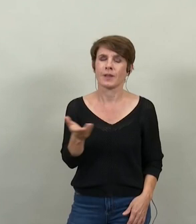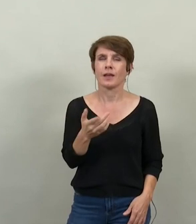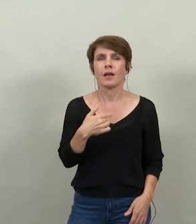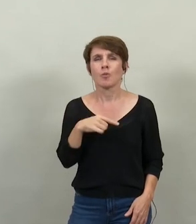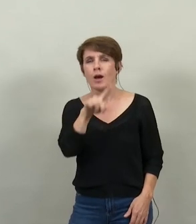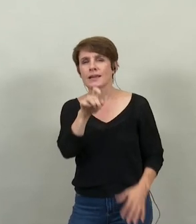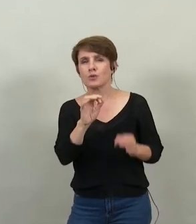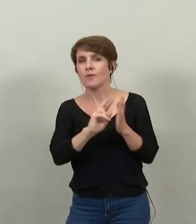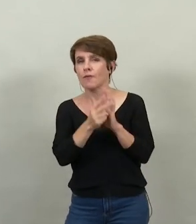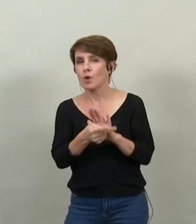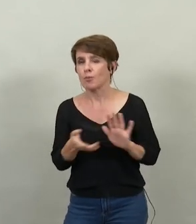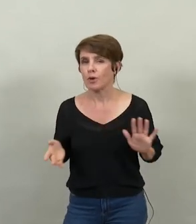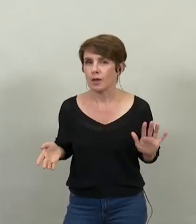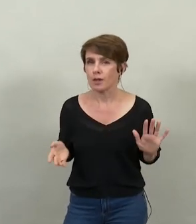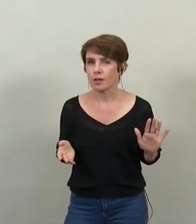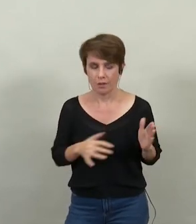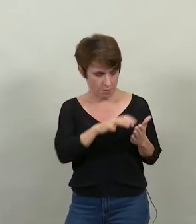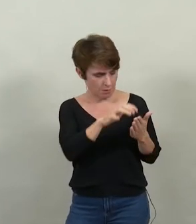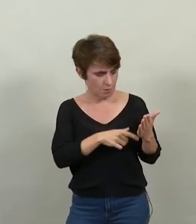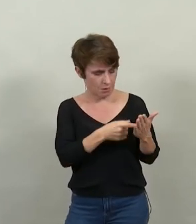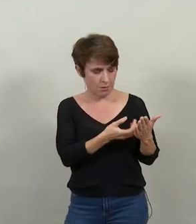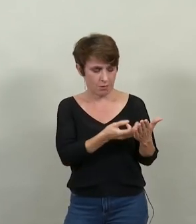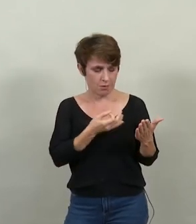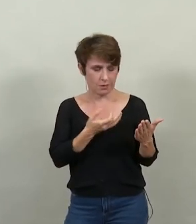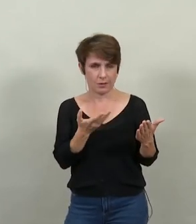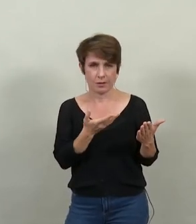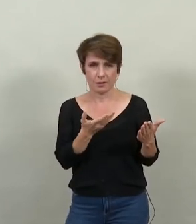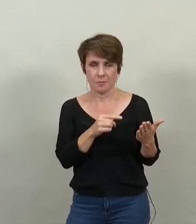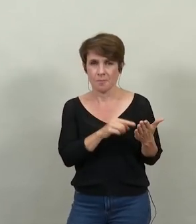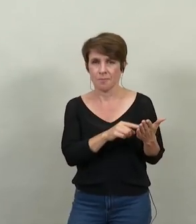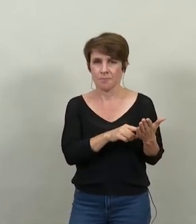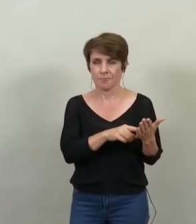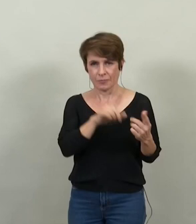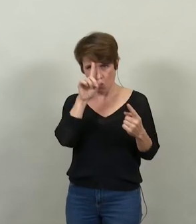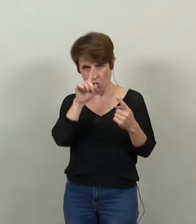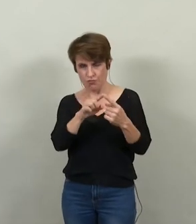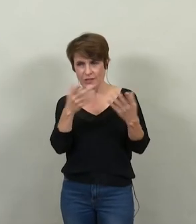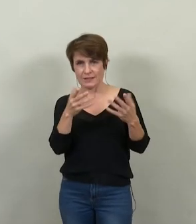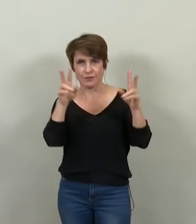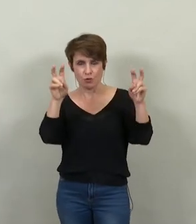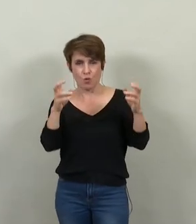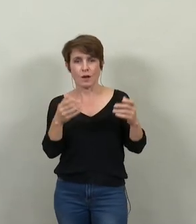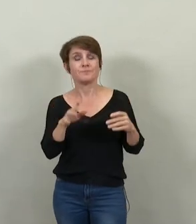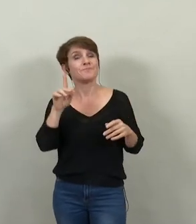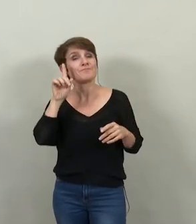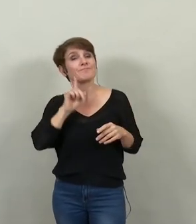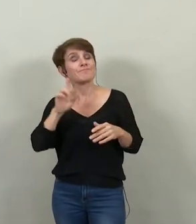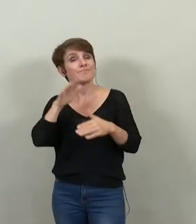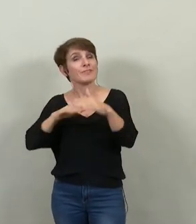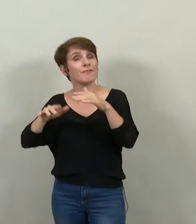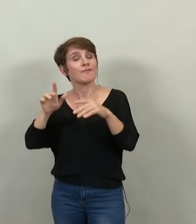il évo il évoquait dans le dans les objectifs permettre la pratique du vélo pour les femmes des quartiers